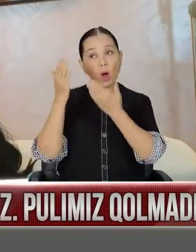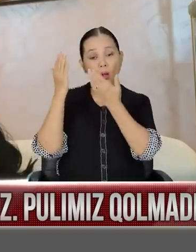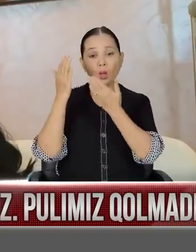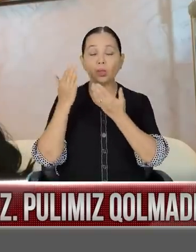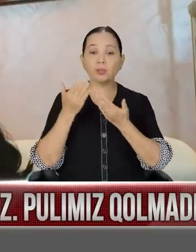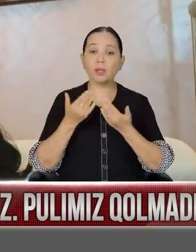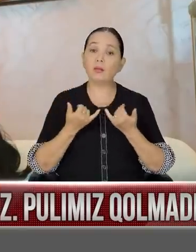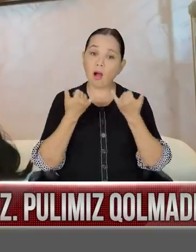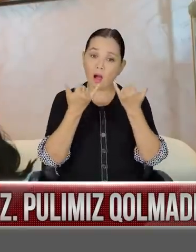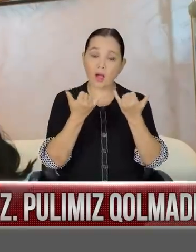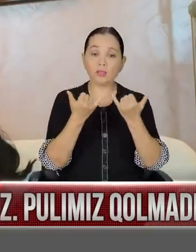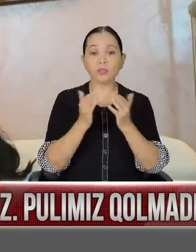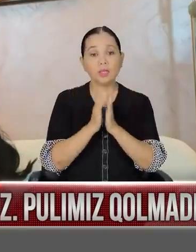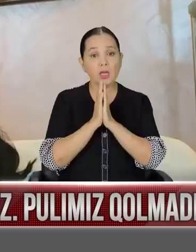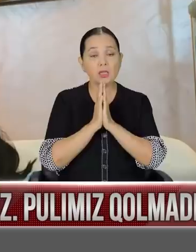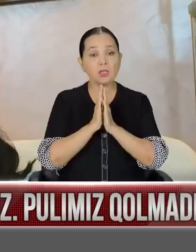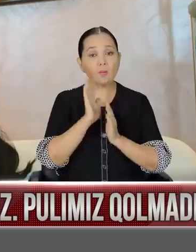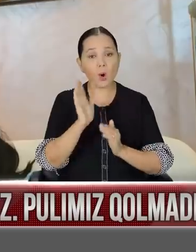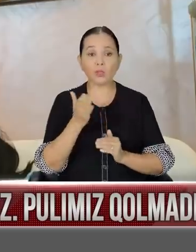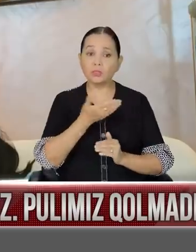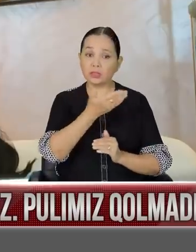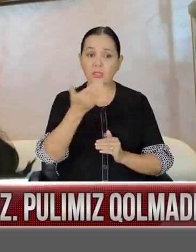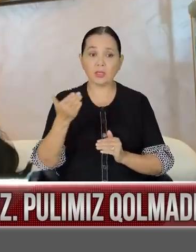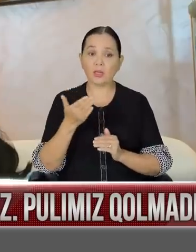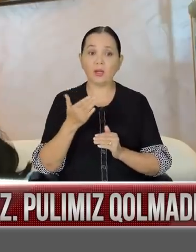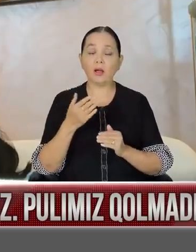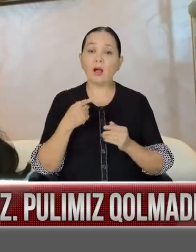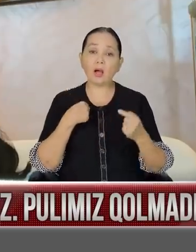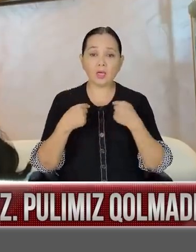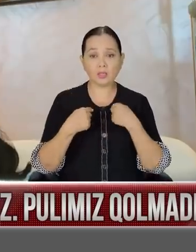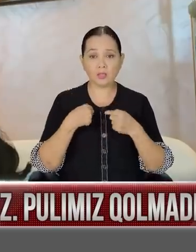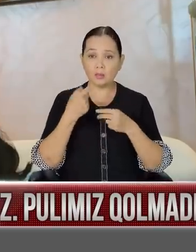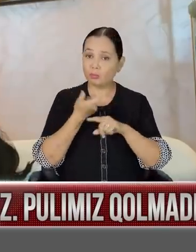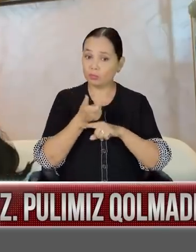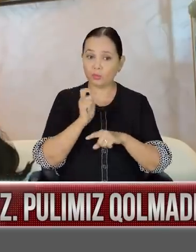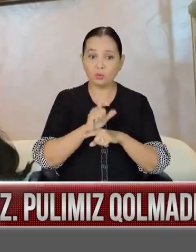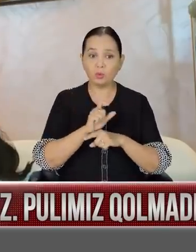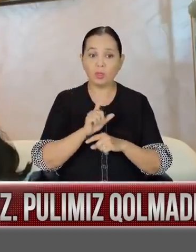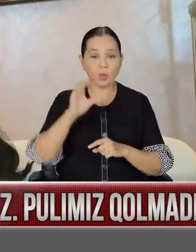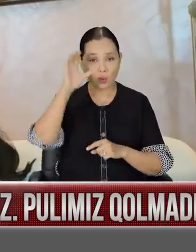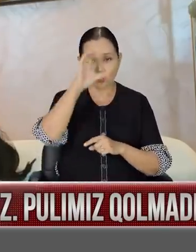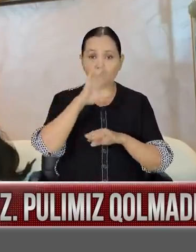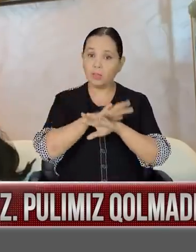Allohdan qaytadi. İltimoslardan. Yomon qiynalib ketdim. Jon O'zbekiston.